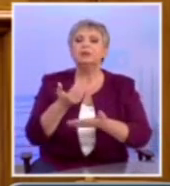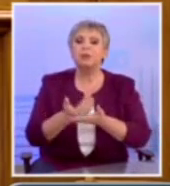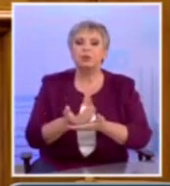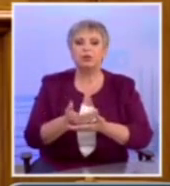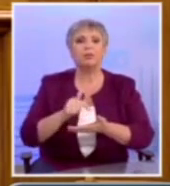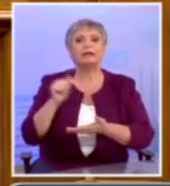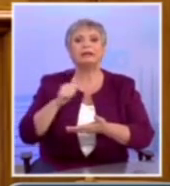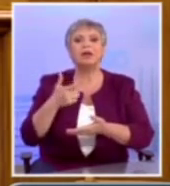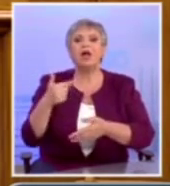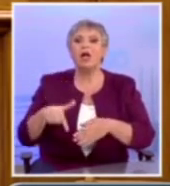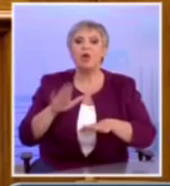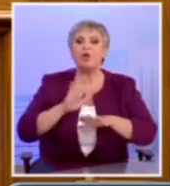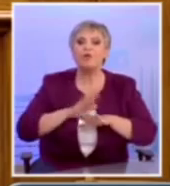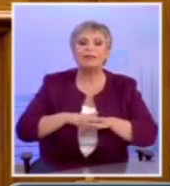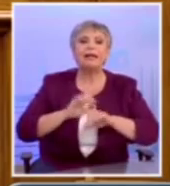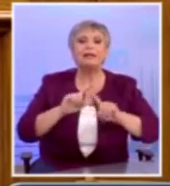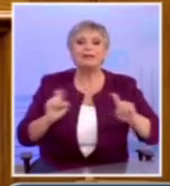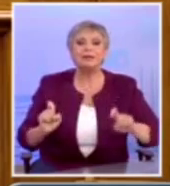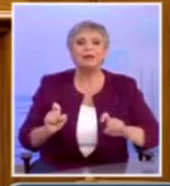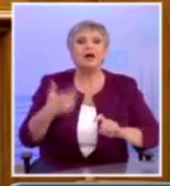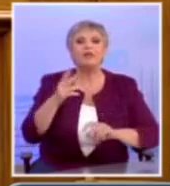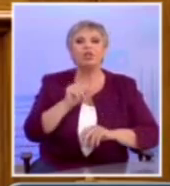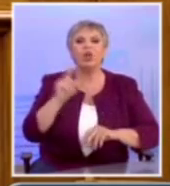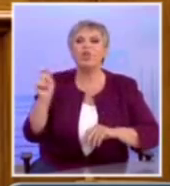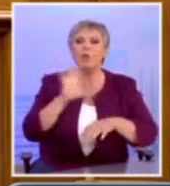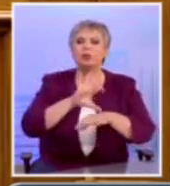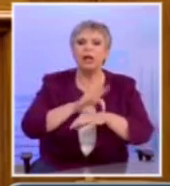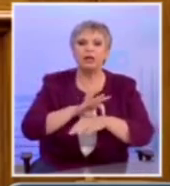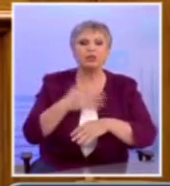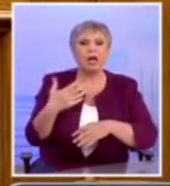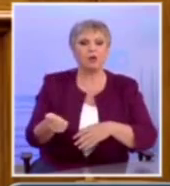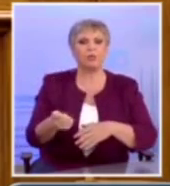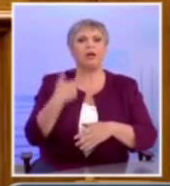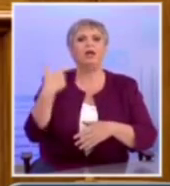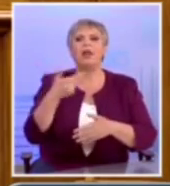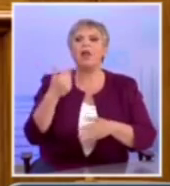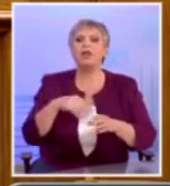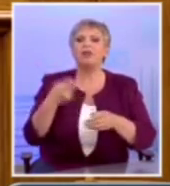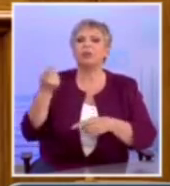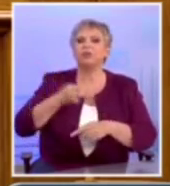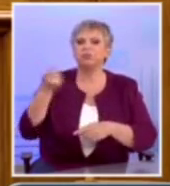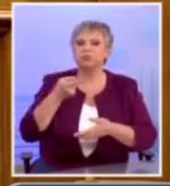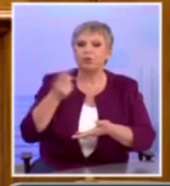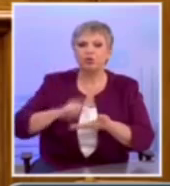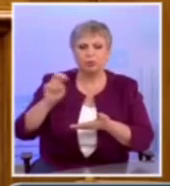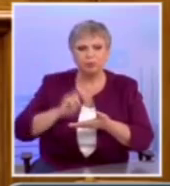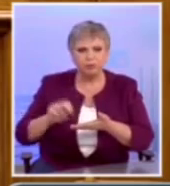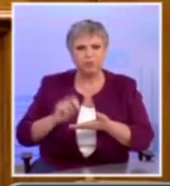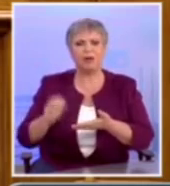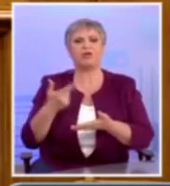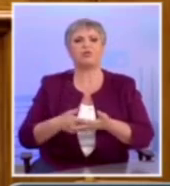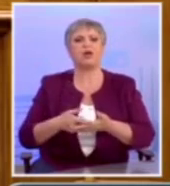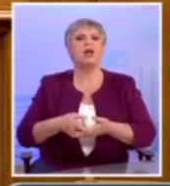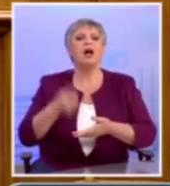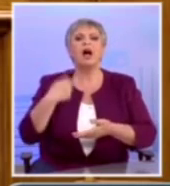ελληνικής αρρώστιας, που πιάνουν τη διαφθορά για τις προμήθειες, που πιάνουν τη φοροδιαφυγή, που πιάνουν το